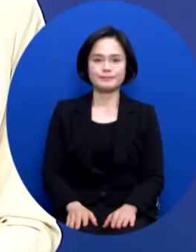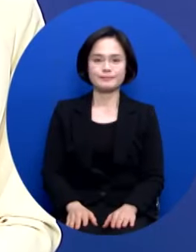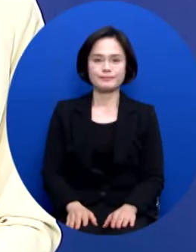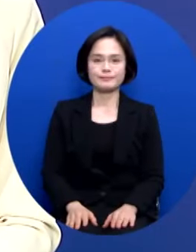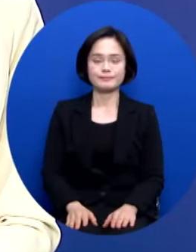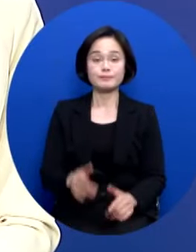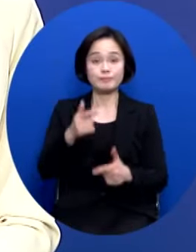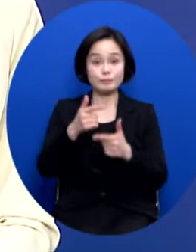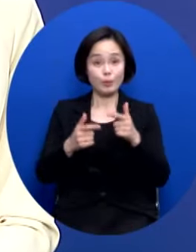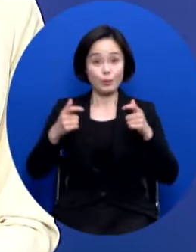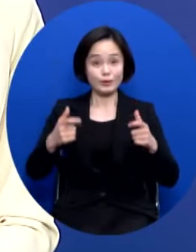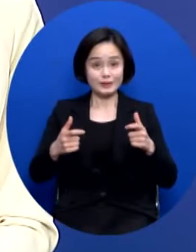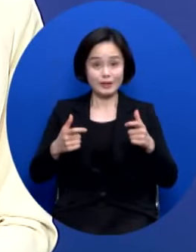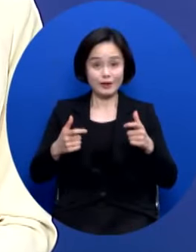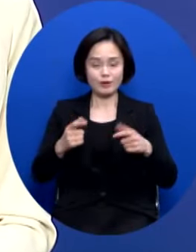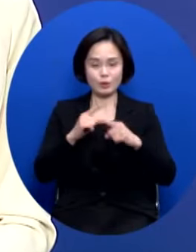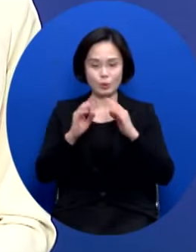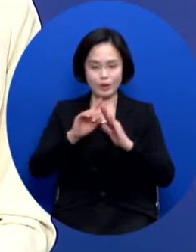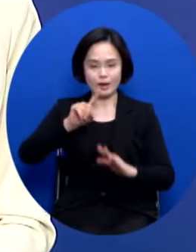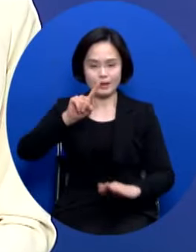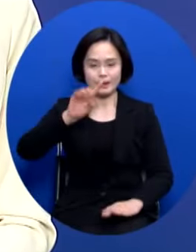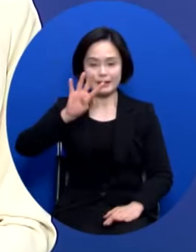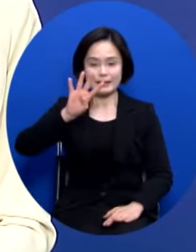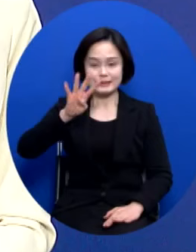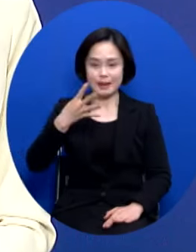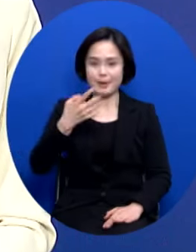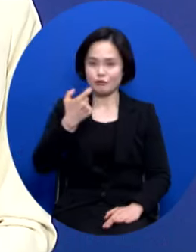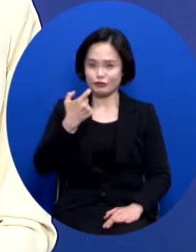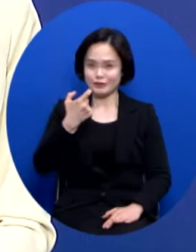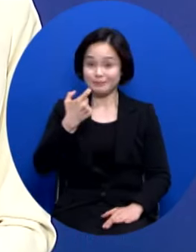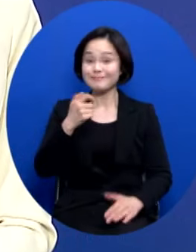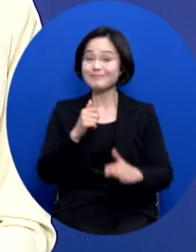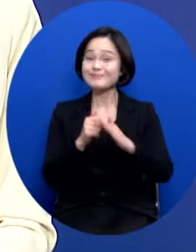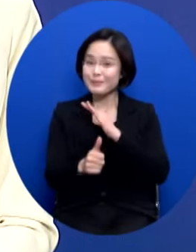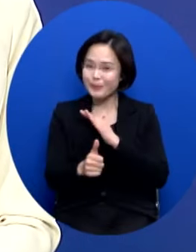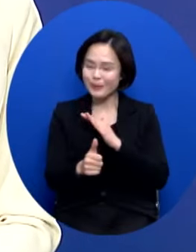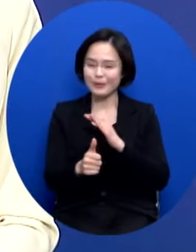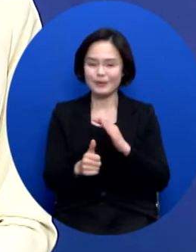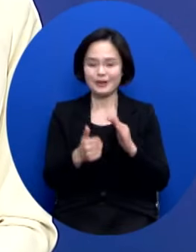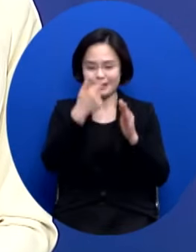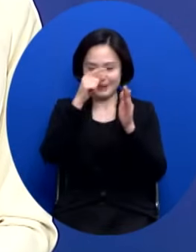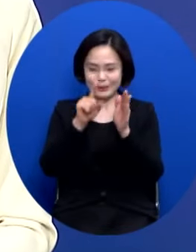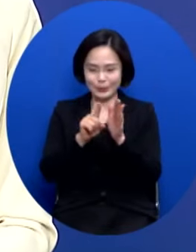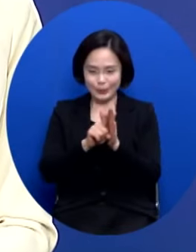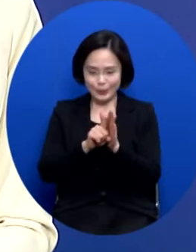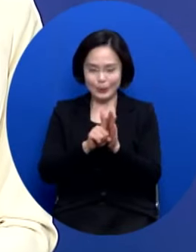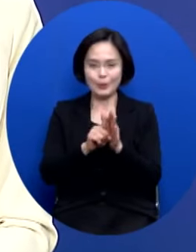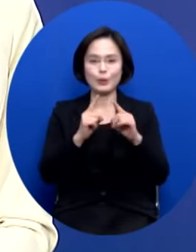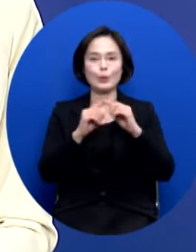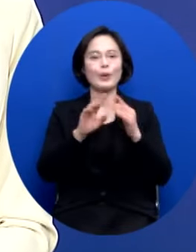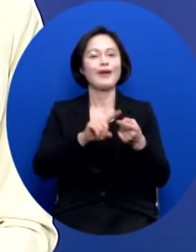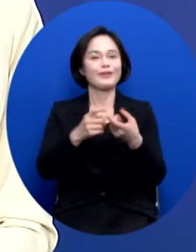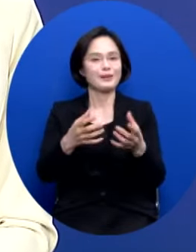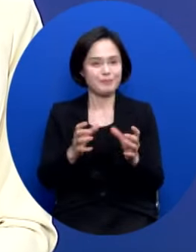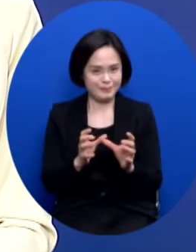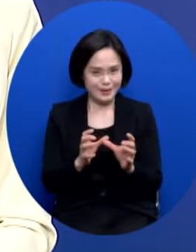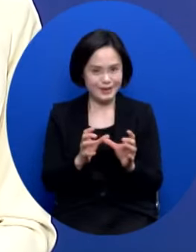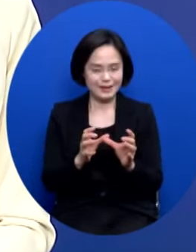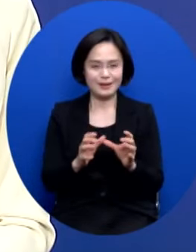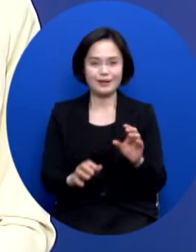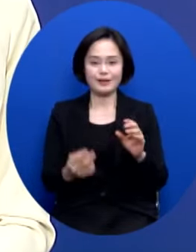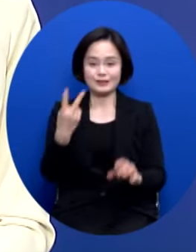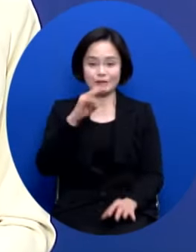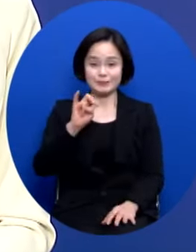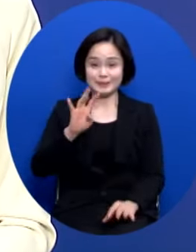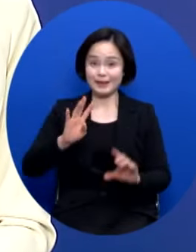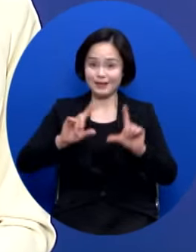목포 지역 460여 교회를 대표하는 목포 기독교 교회 연합회는 목포 가온누리교회 2024년